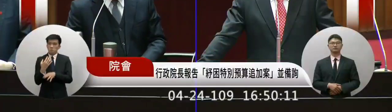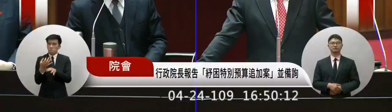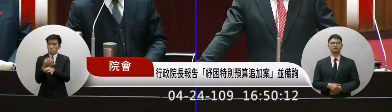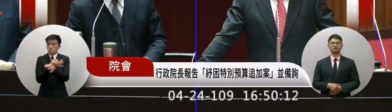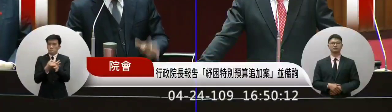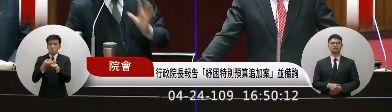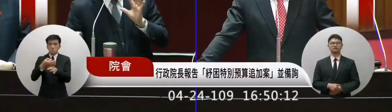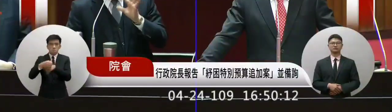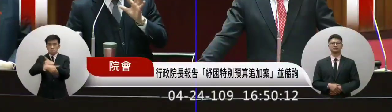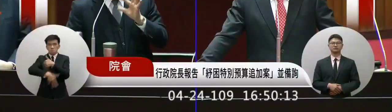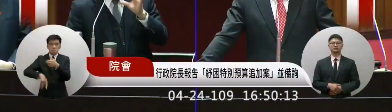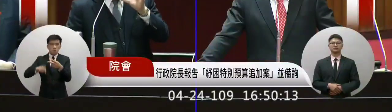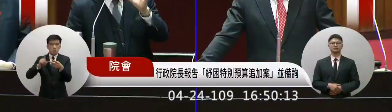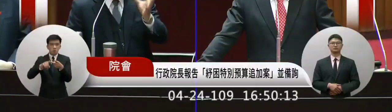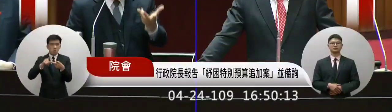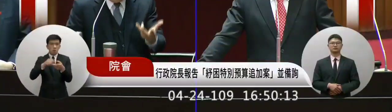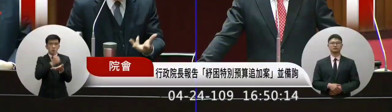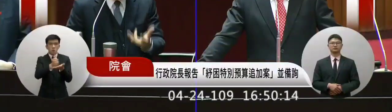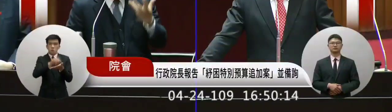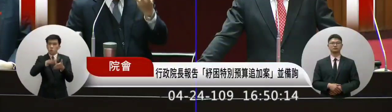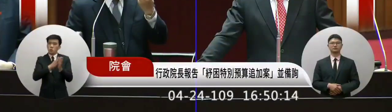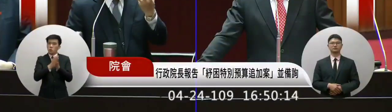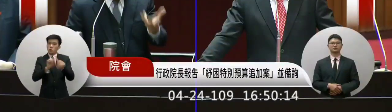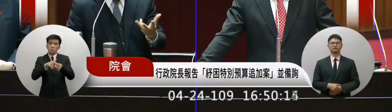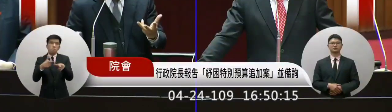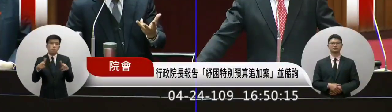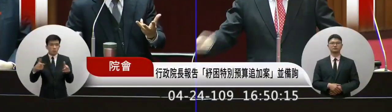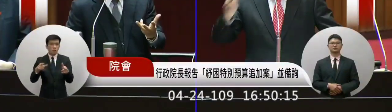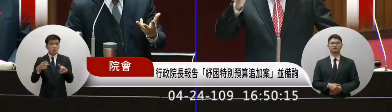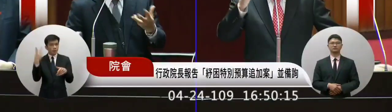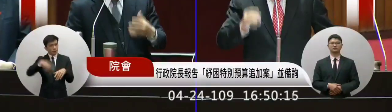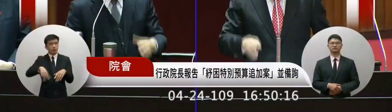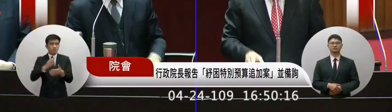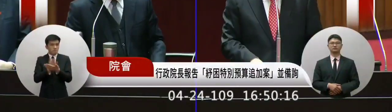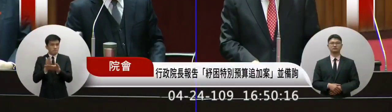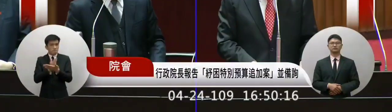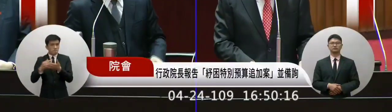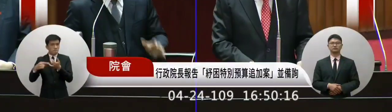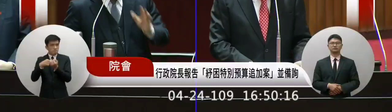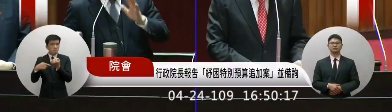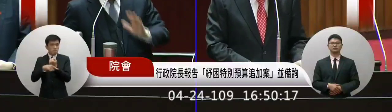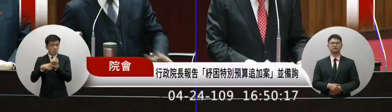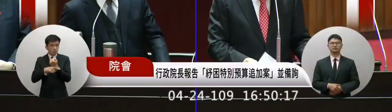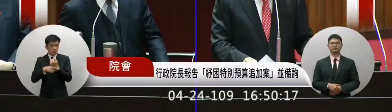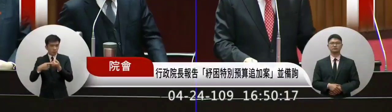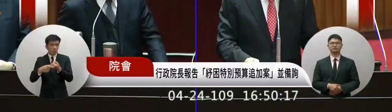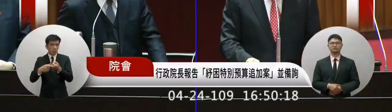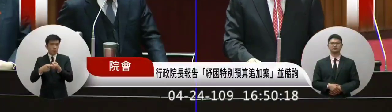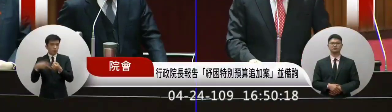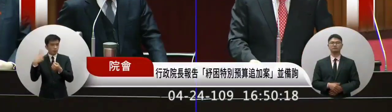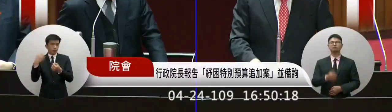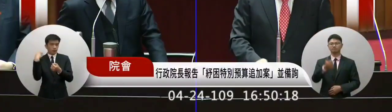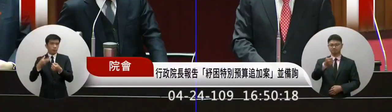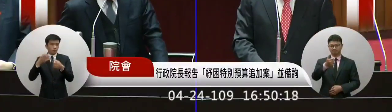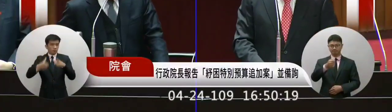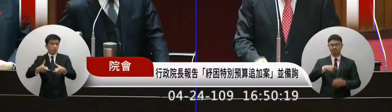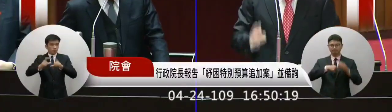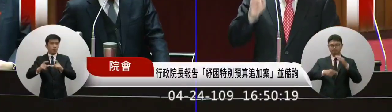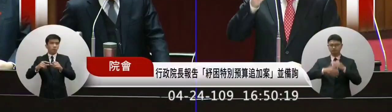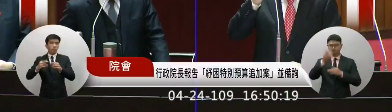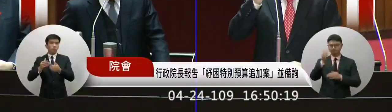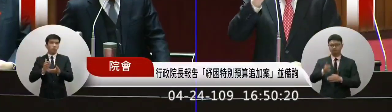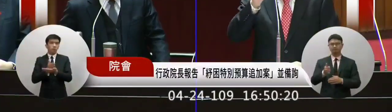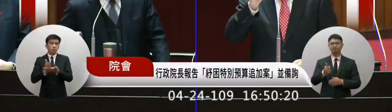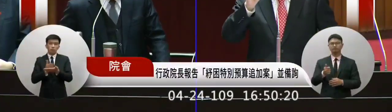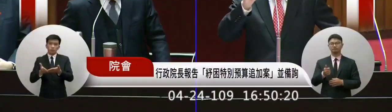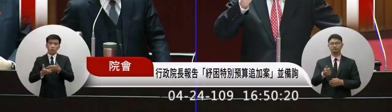系供需确实要重新整个评估跟建制。这委员提醒的， 谢谢院长，现在